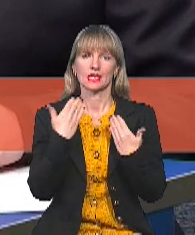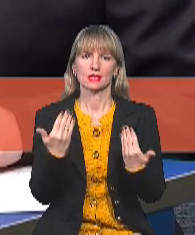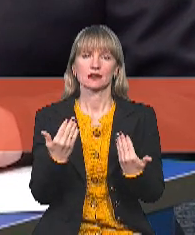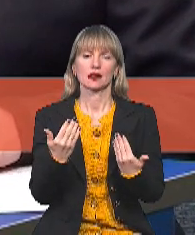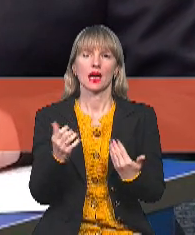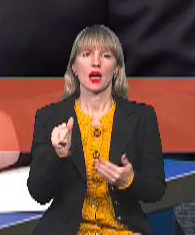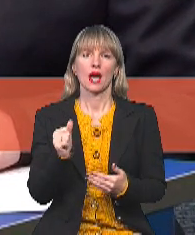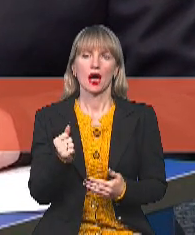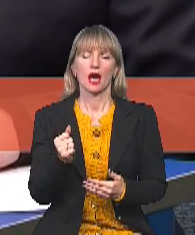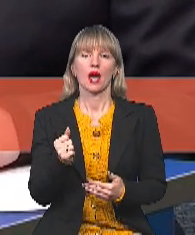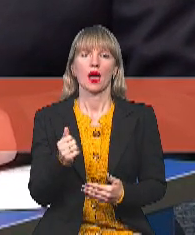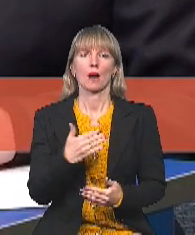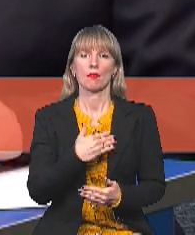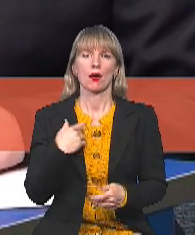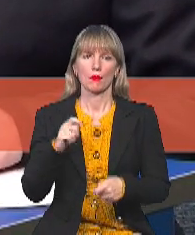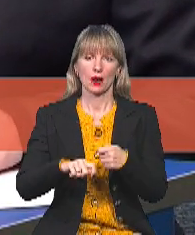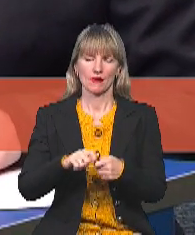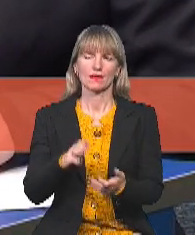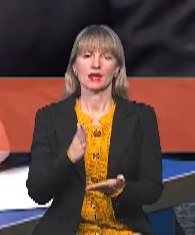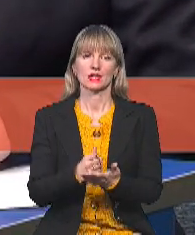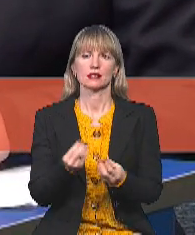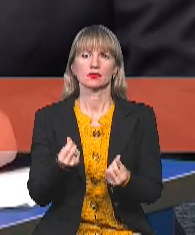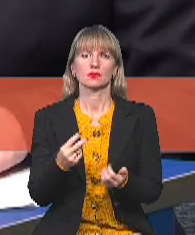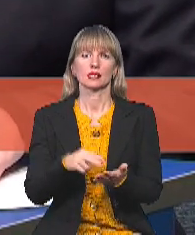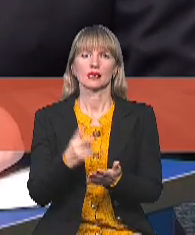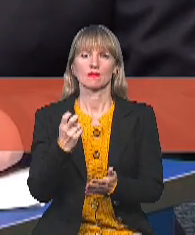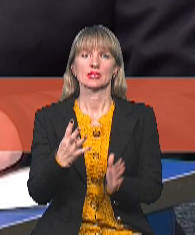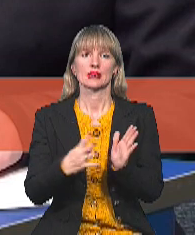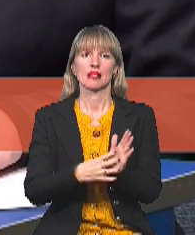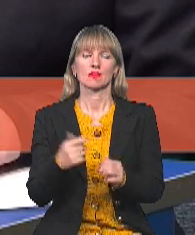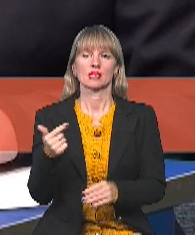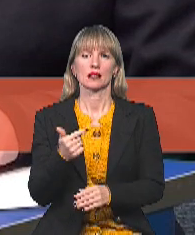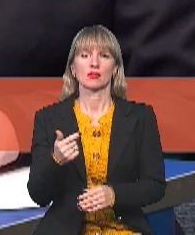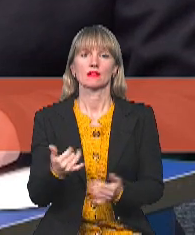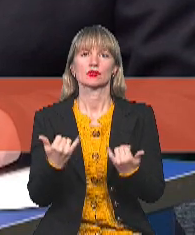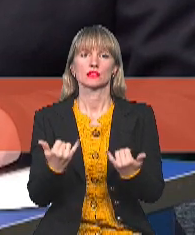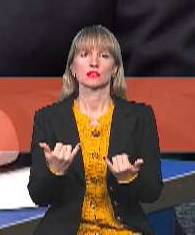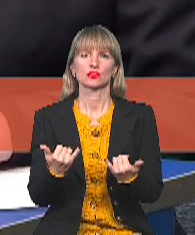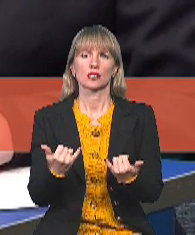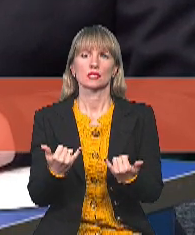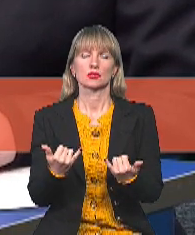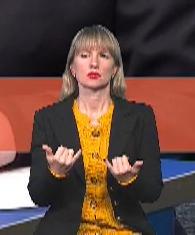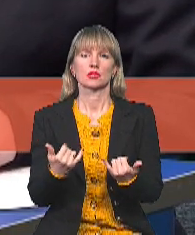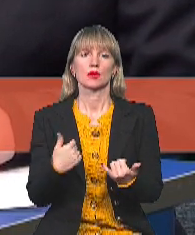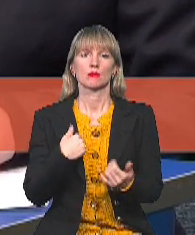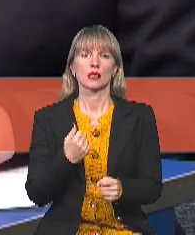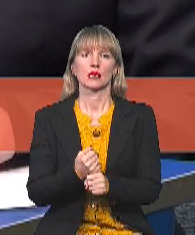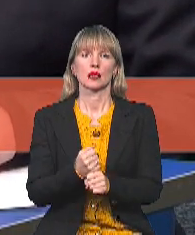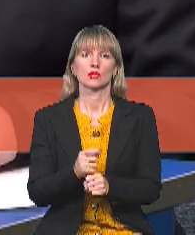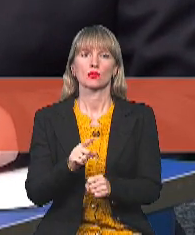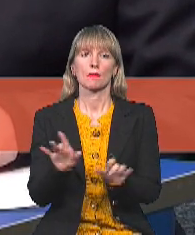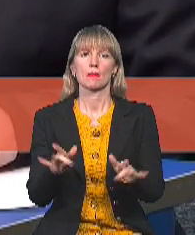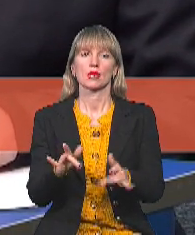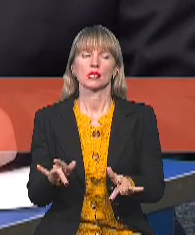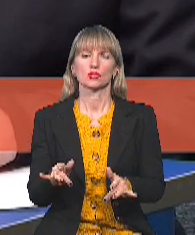А маммография есть, да. На сегодняшний день анонсированная цена 209 гривен. Ну, вот сейчас мы как раз занимаемся тем, что